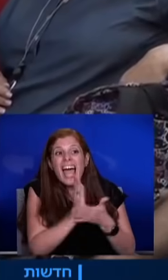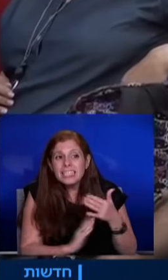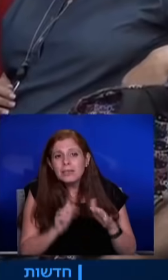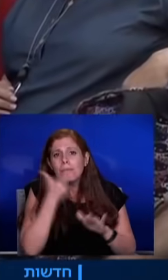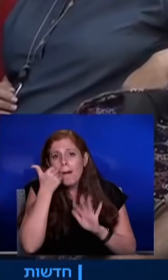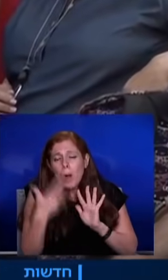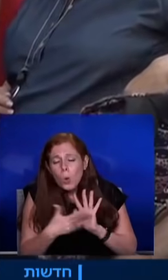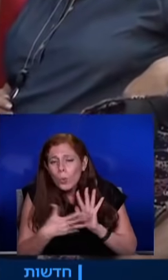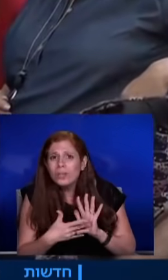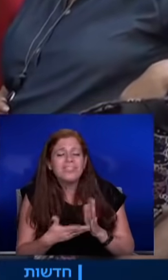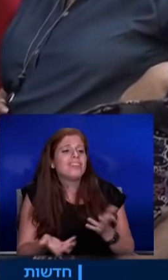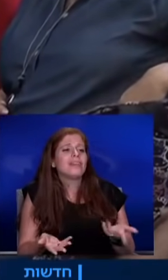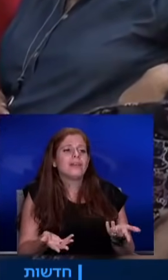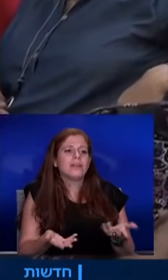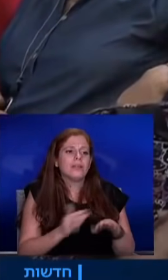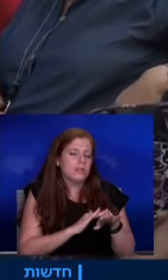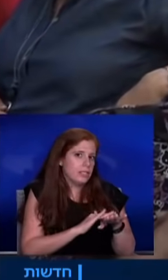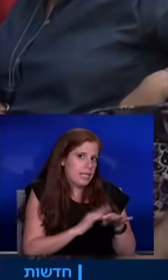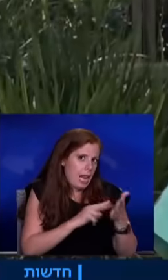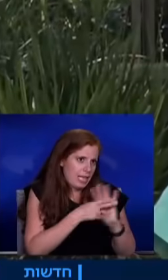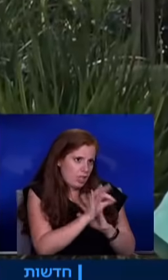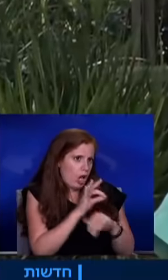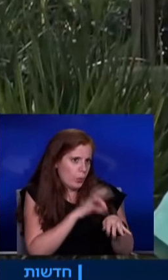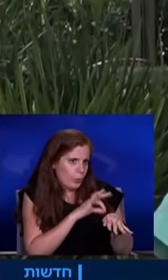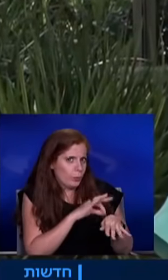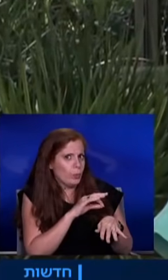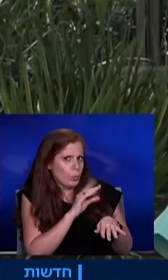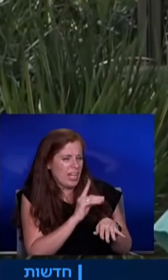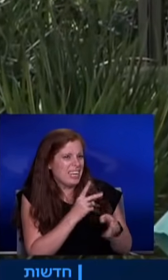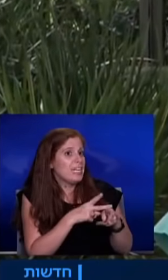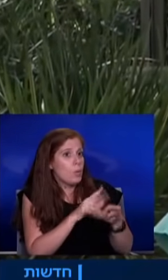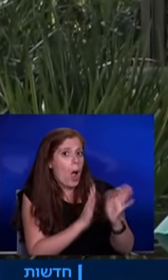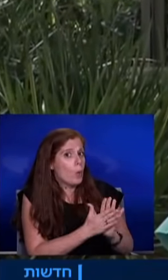מהבגרות. סליחה על החדר שלך, דוקטור טוטן, ניקו הכל.